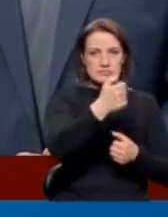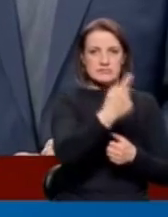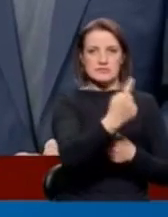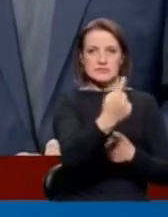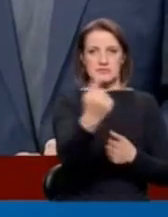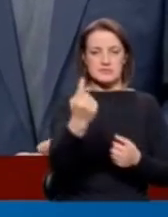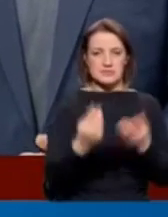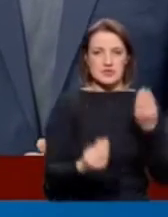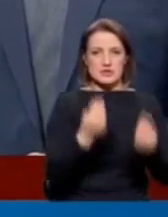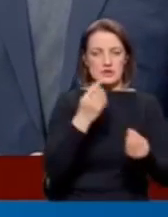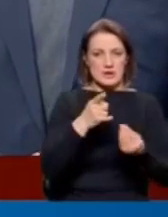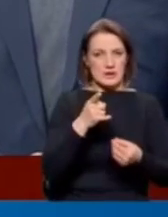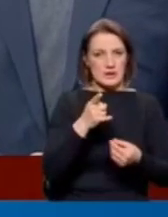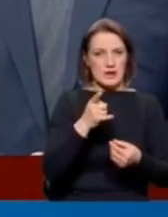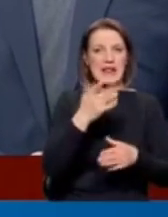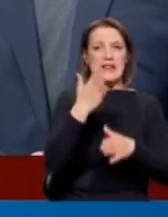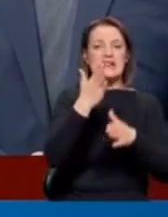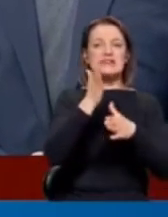ve